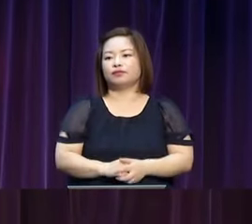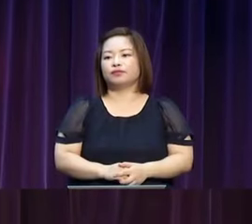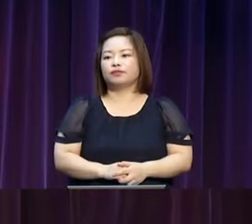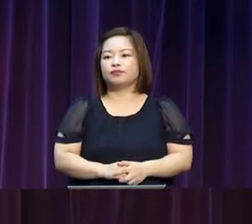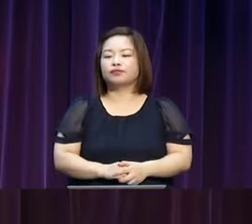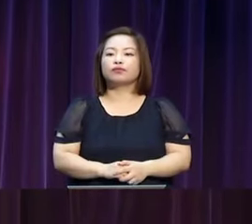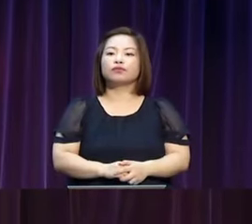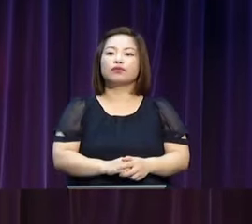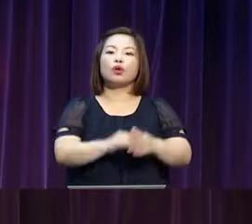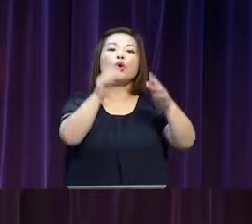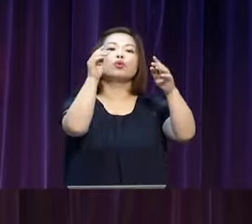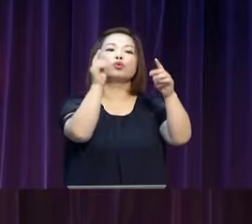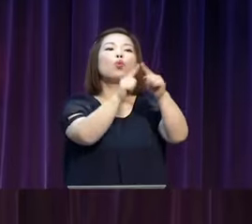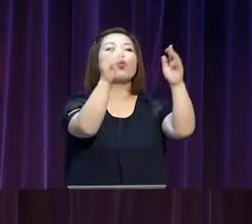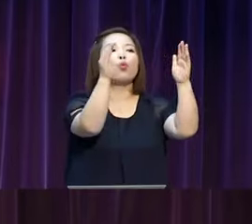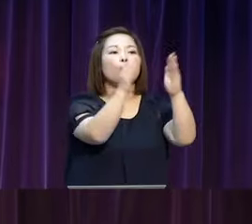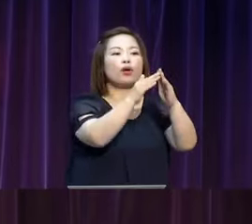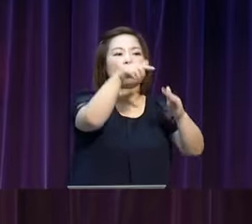교회라고 하는 게 뭐냐?